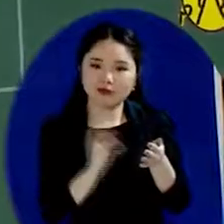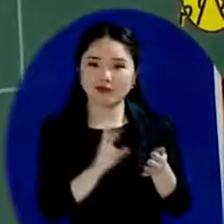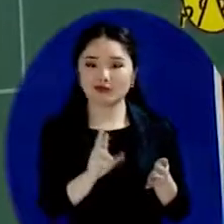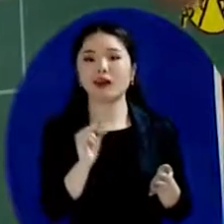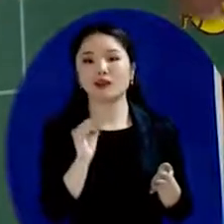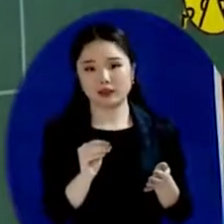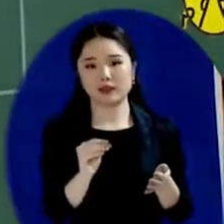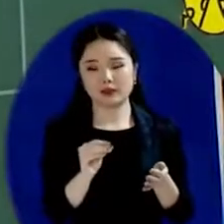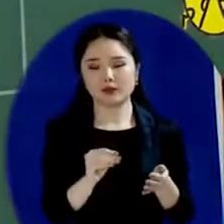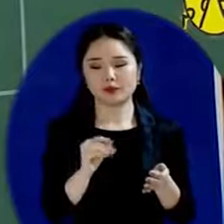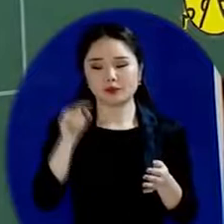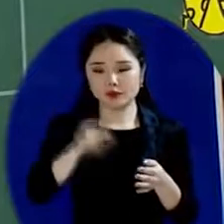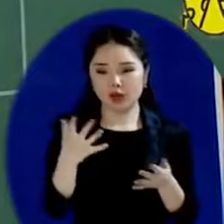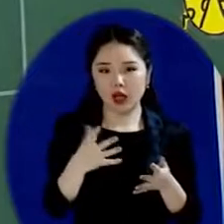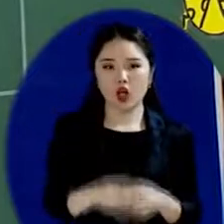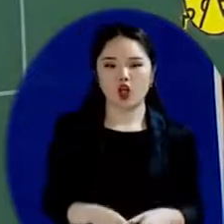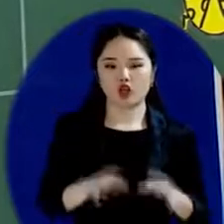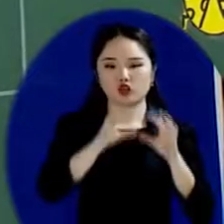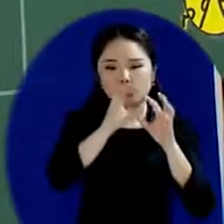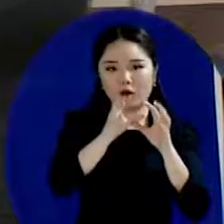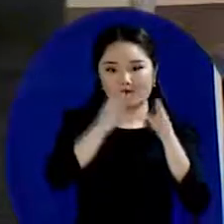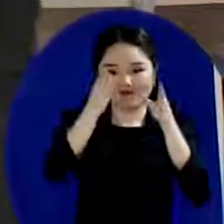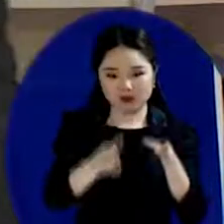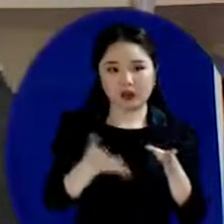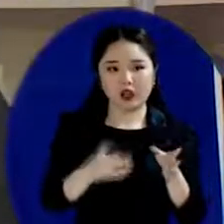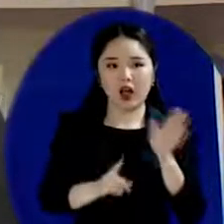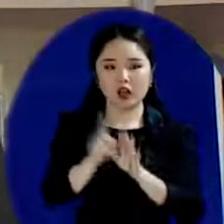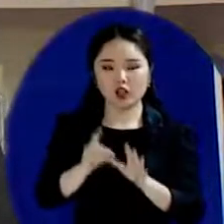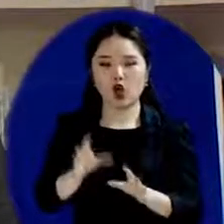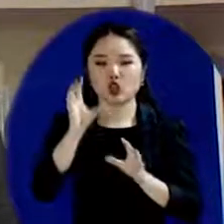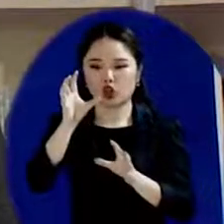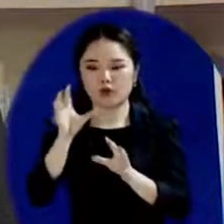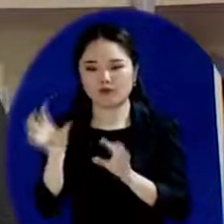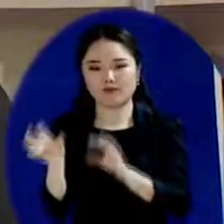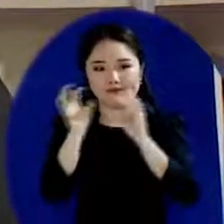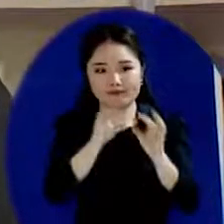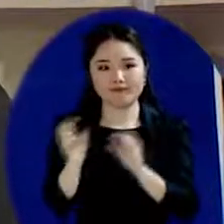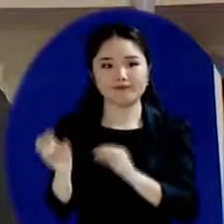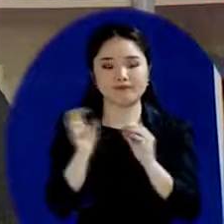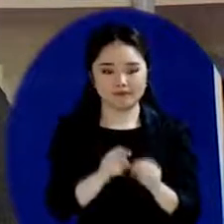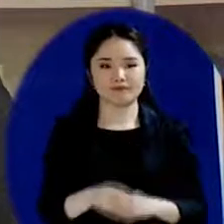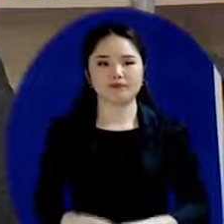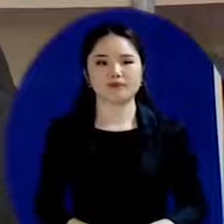Энэ багны дагуу бид нар том төрсийг байрлуулах гэж байгаа учраас том төрсүүдэд ялгаад авчия.